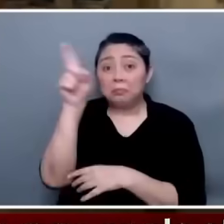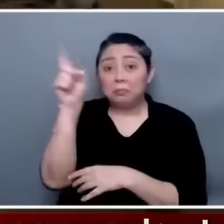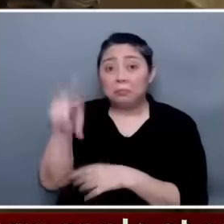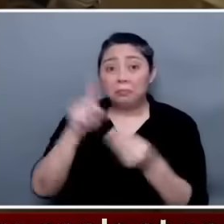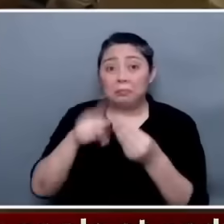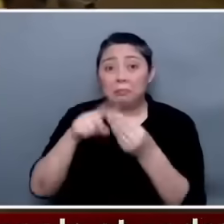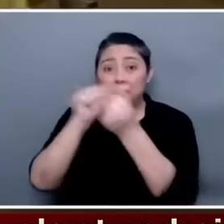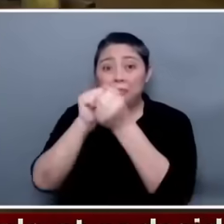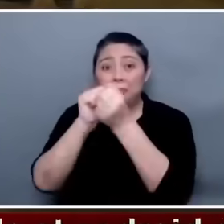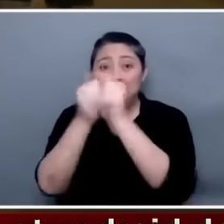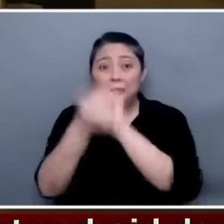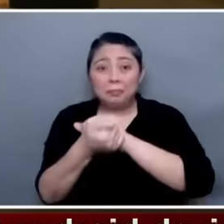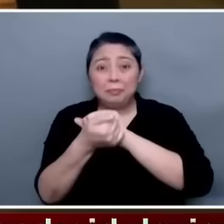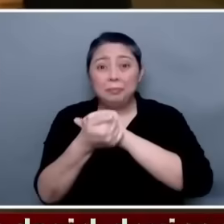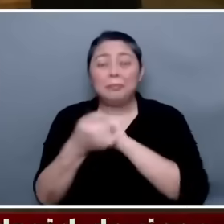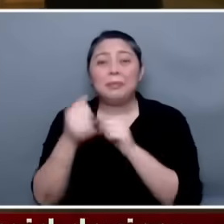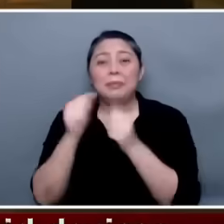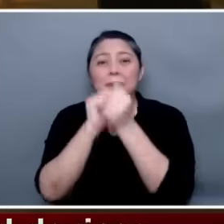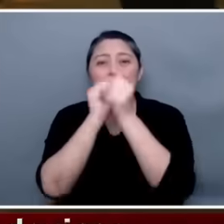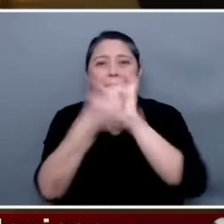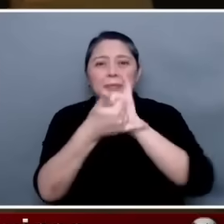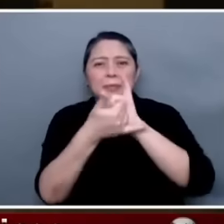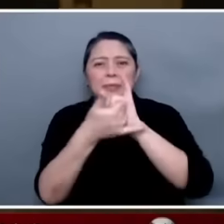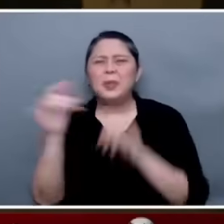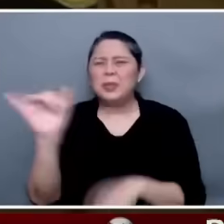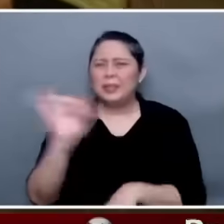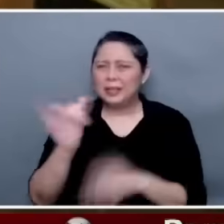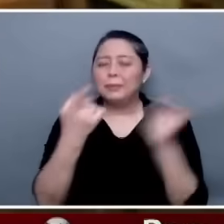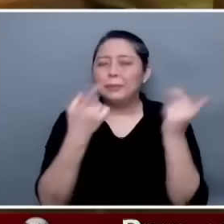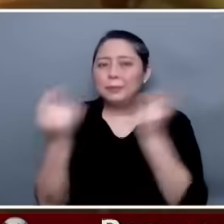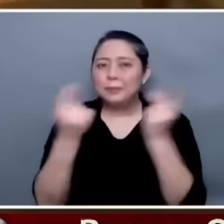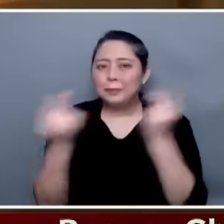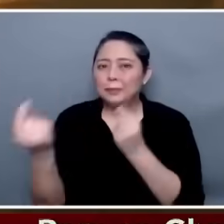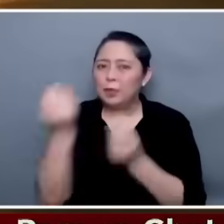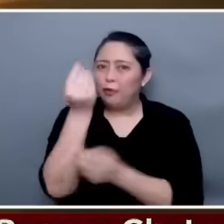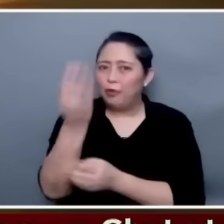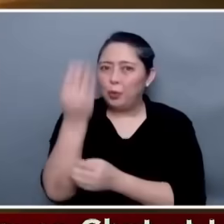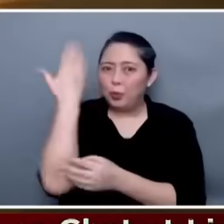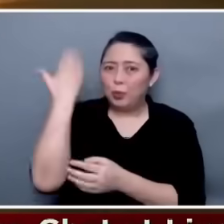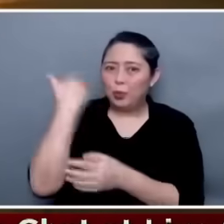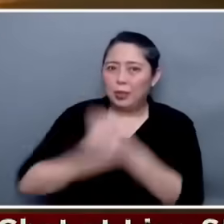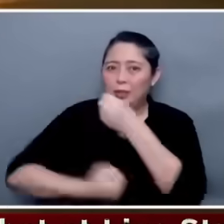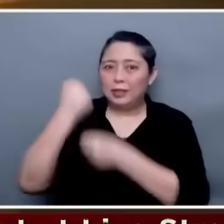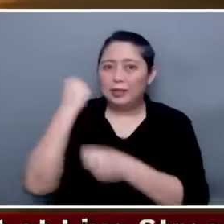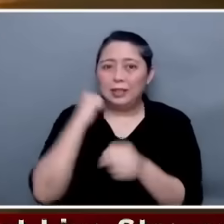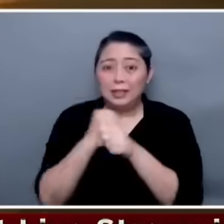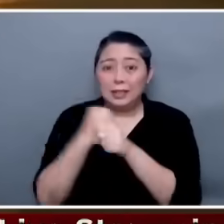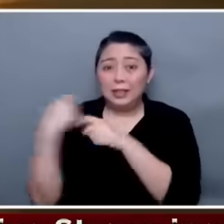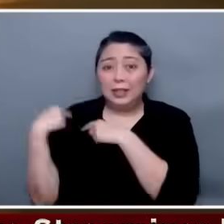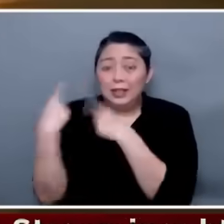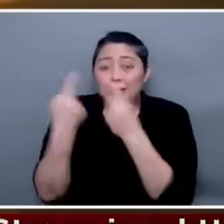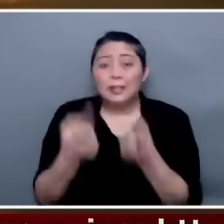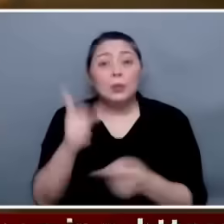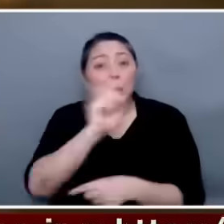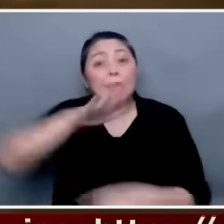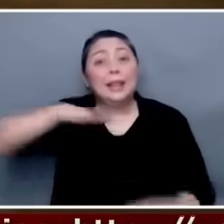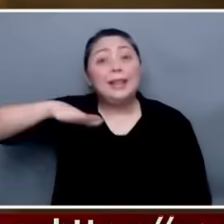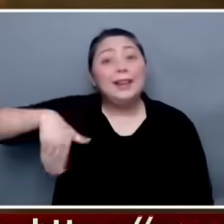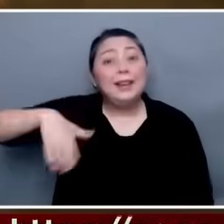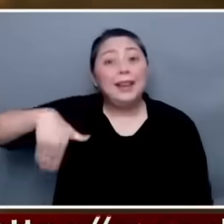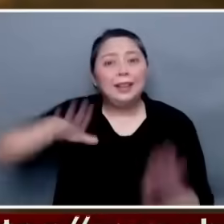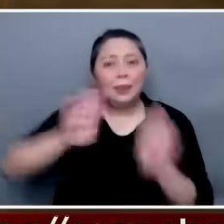yung katulad din ng ginagawa nila over the past couple of years kung saan late magbubukas yung mall pero late din naman sila